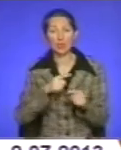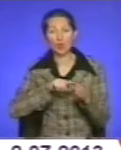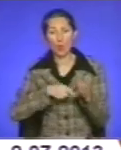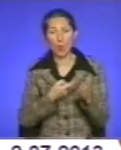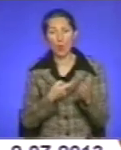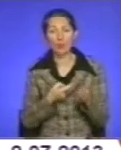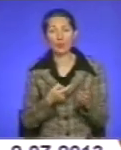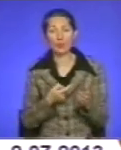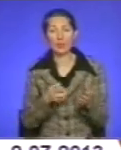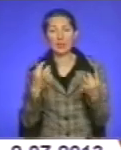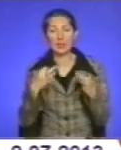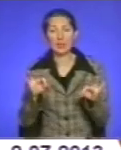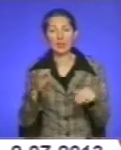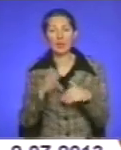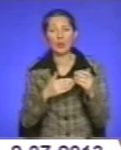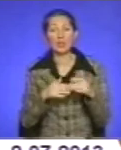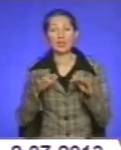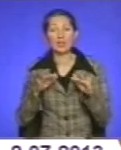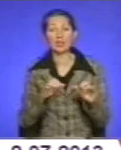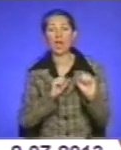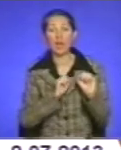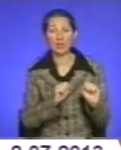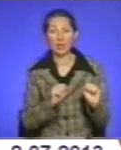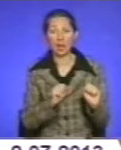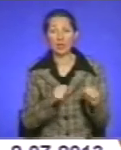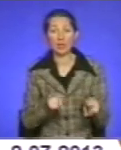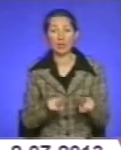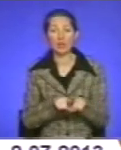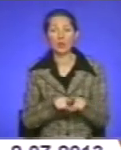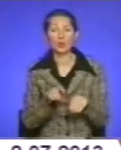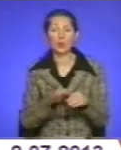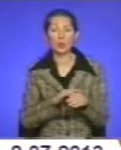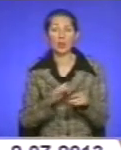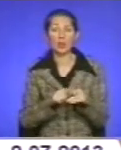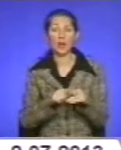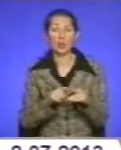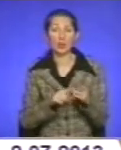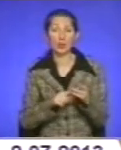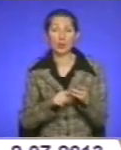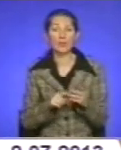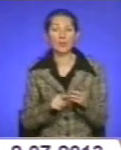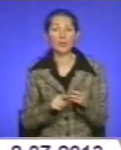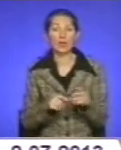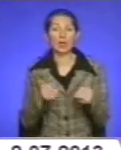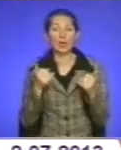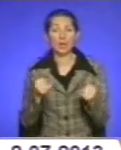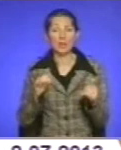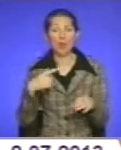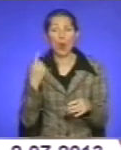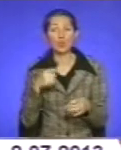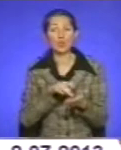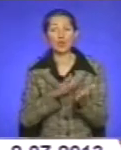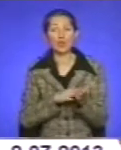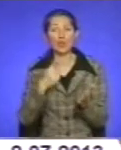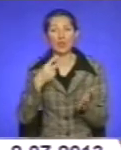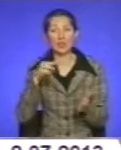ознака незалежної професійної діяльності, наприклад, адвокат, і тоді прізвище, ім'я по батькові. Наразі в області зареєстровано 20